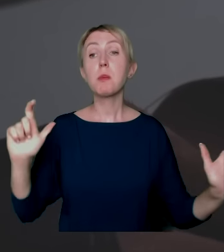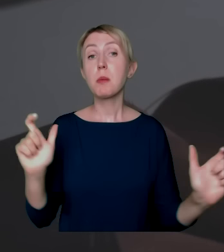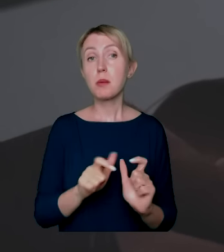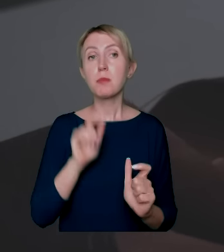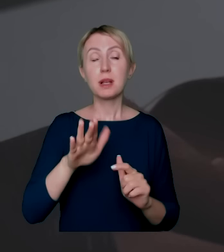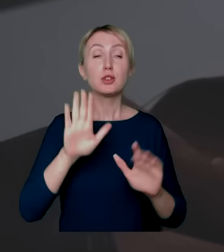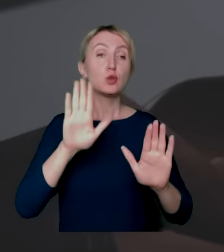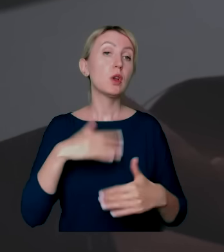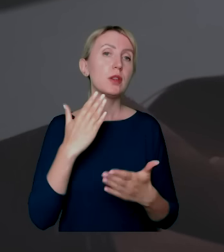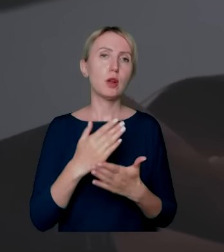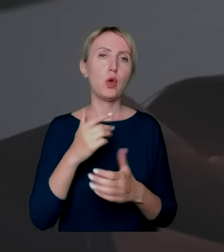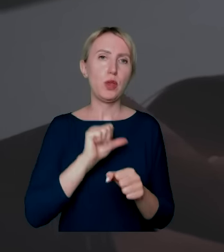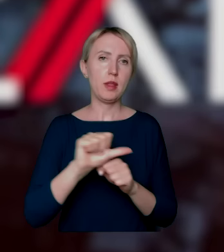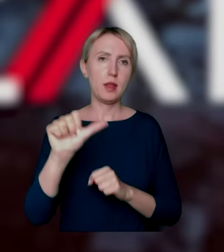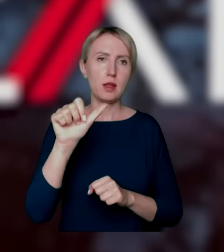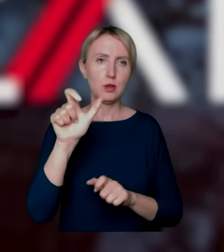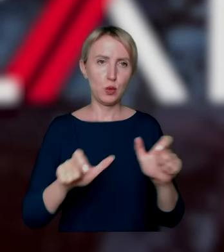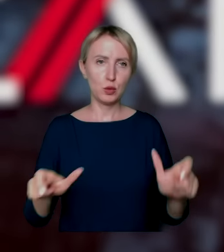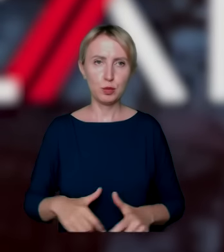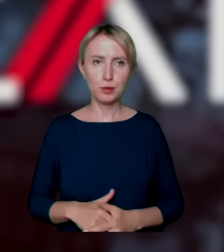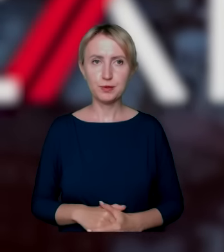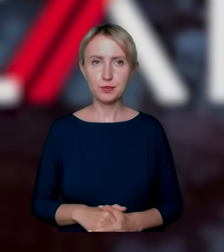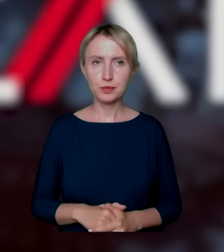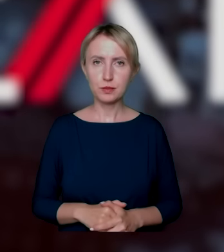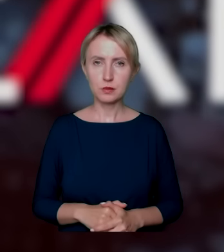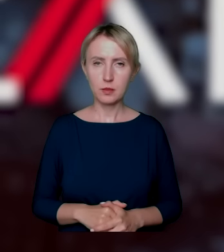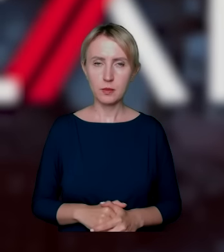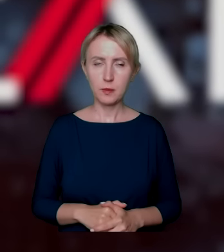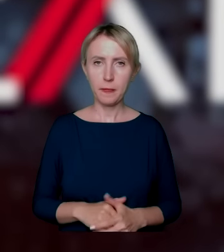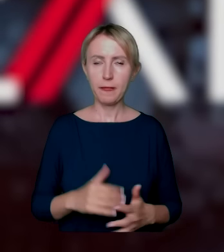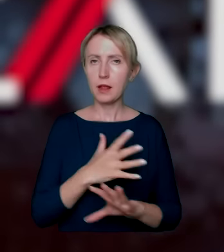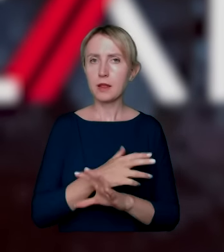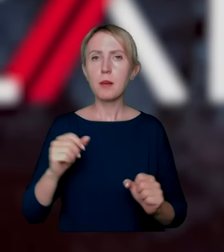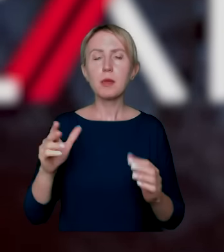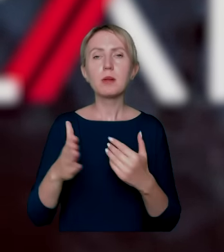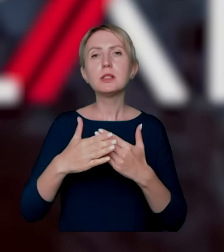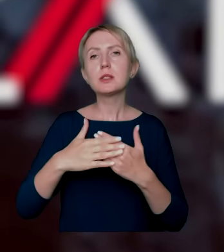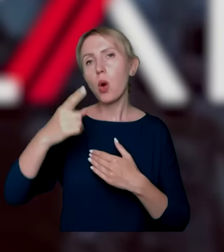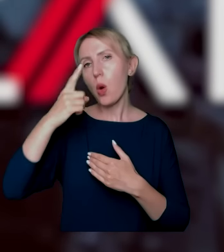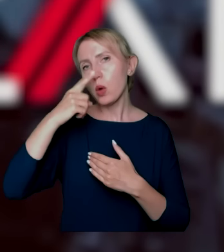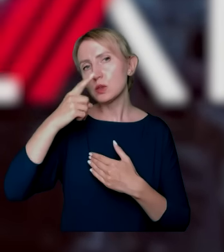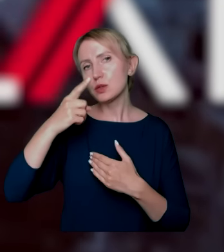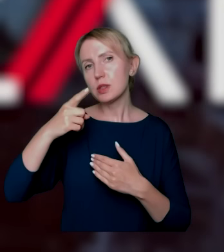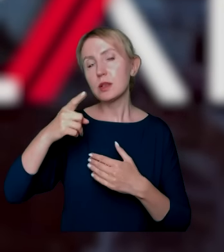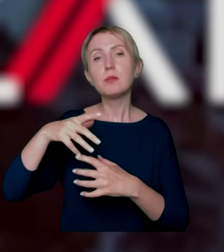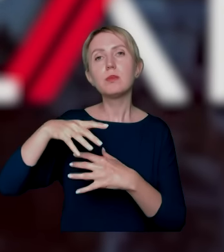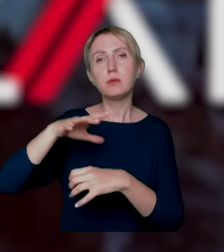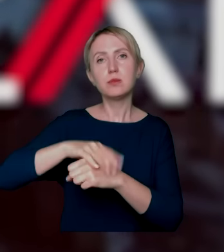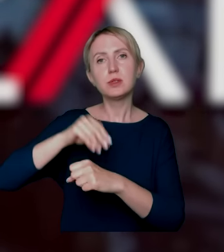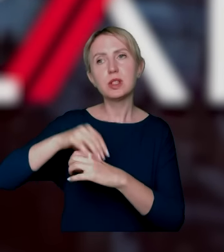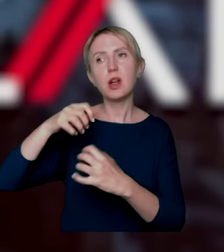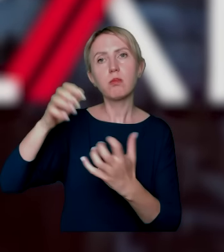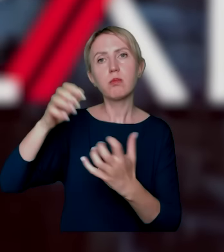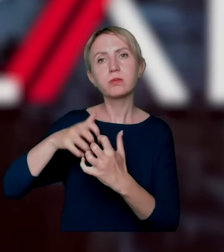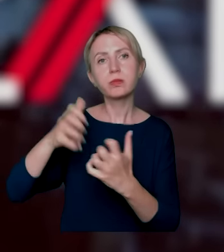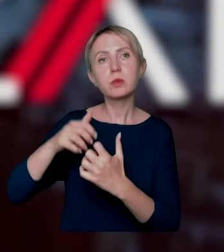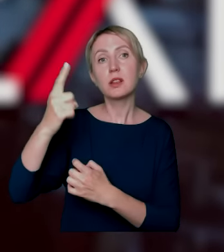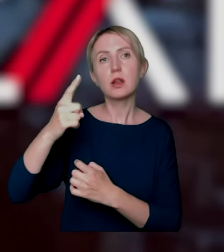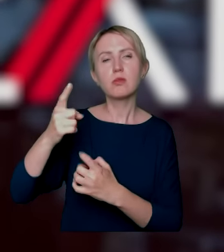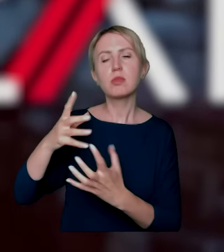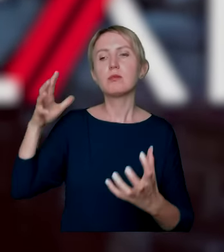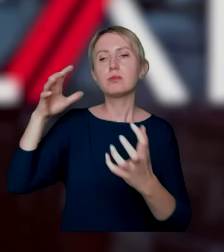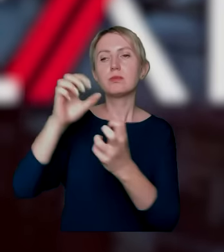pozostać jedynie 11 osób. Dramat pod Olsztynem. W gminie Barczewo psy z hodowli prowadzonej na jednej z posesji zaatakowały